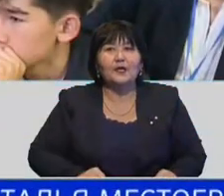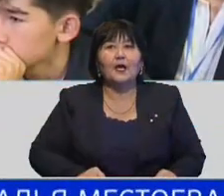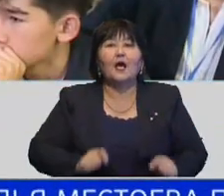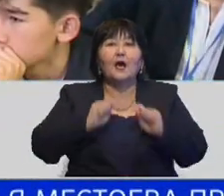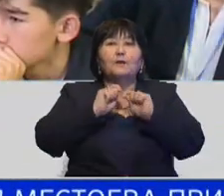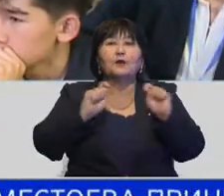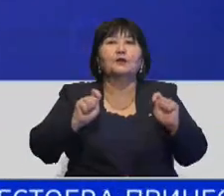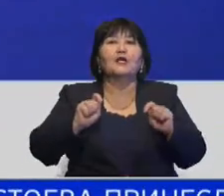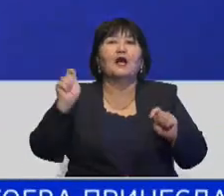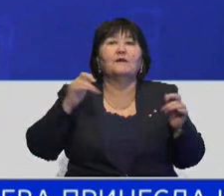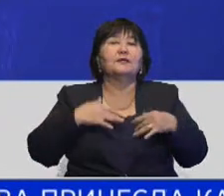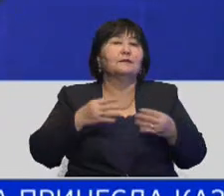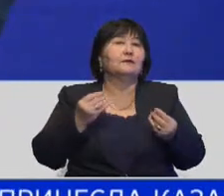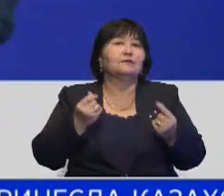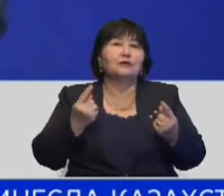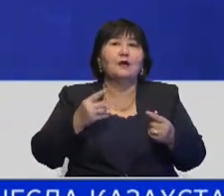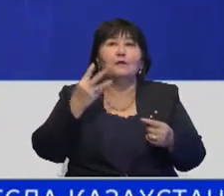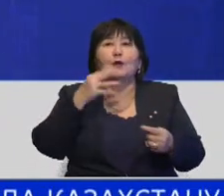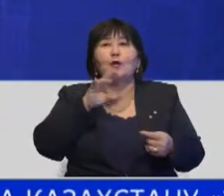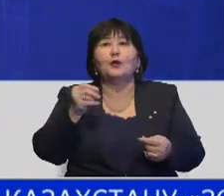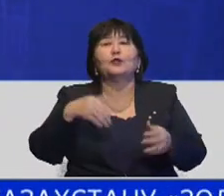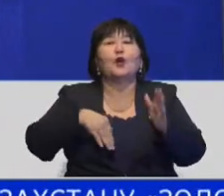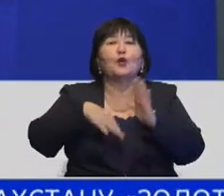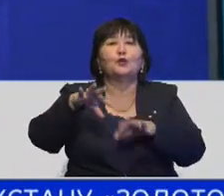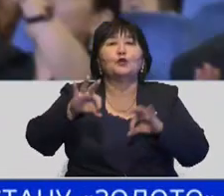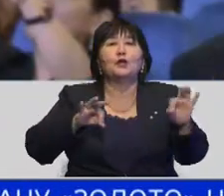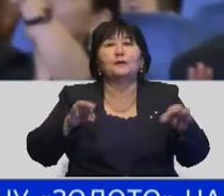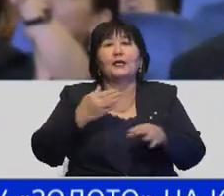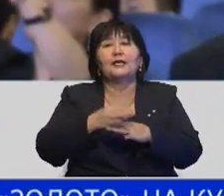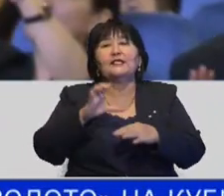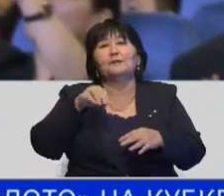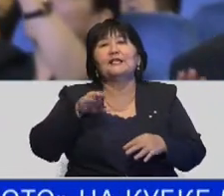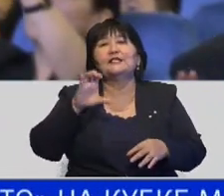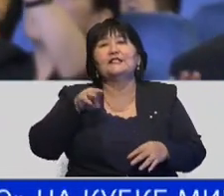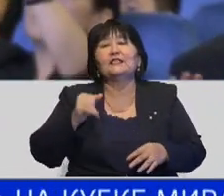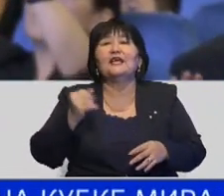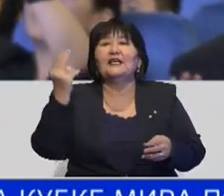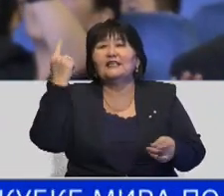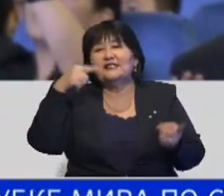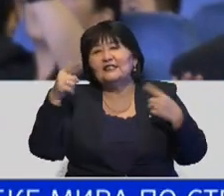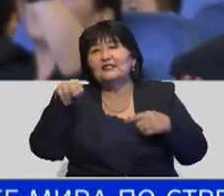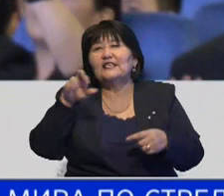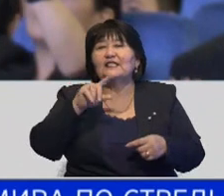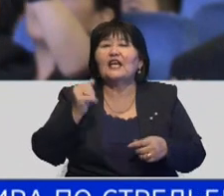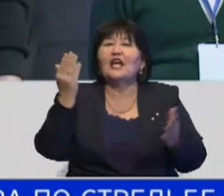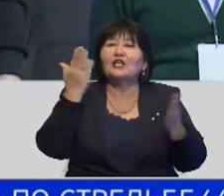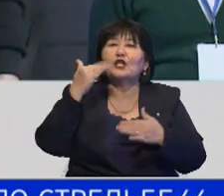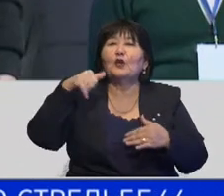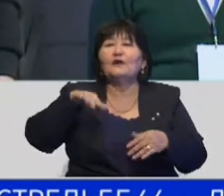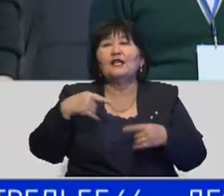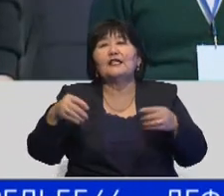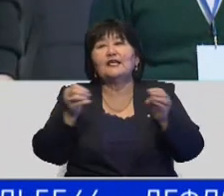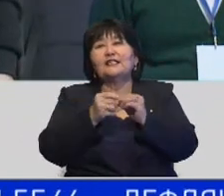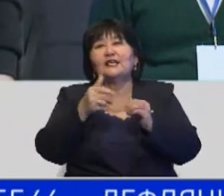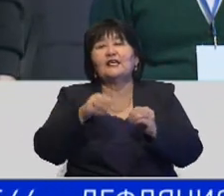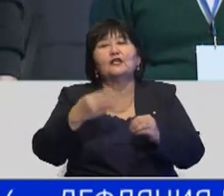Призовой фонд фестиваля был солидный. По 1 000 000 тенге за лучшие проекты в разделах смарт-сити, контент-дизайн, кино-видео, а также 10